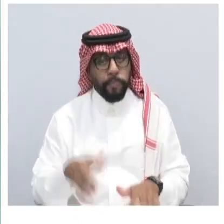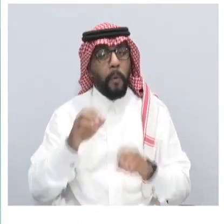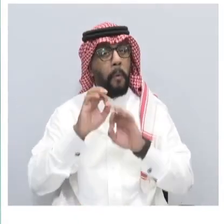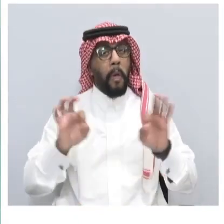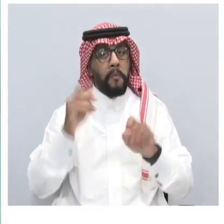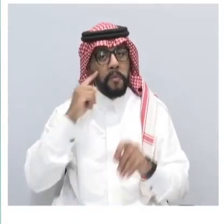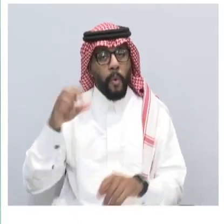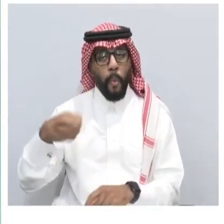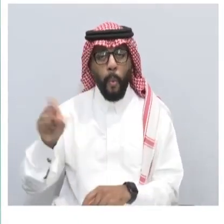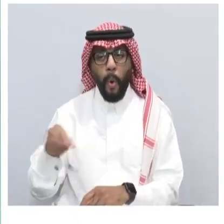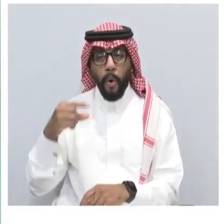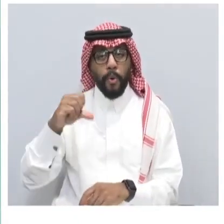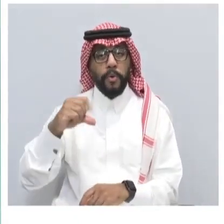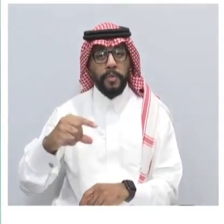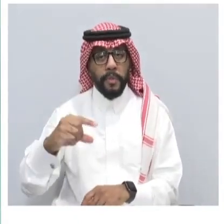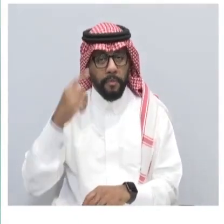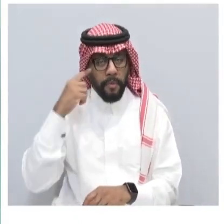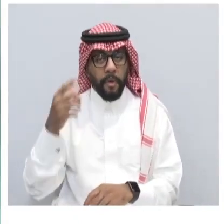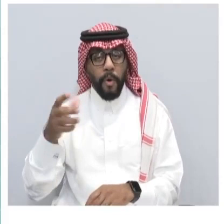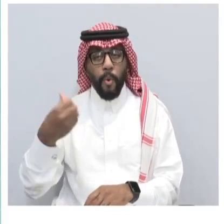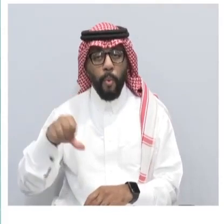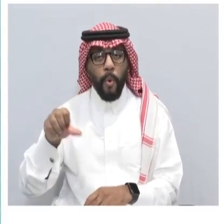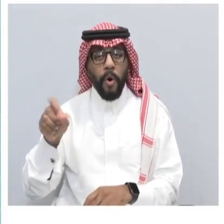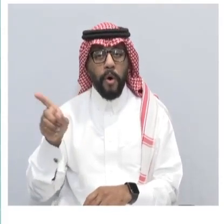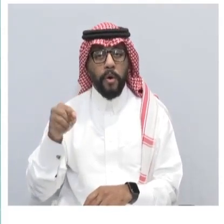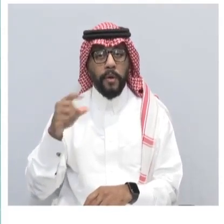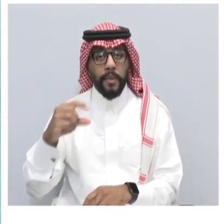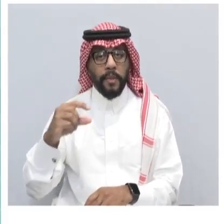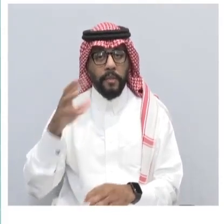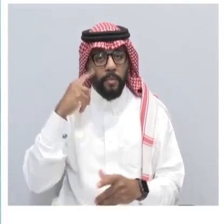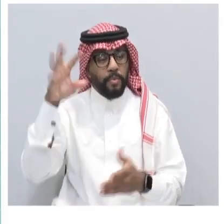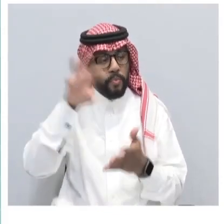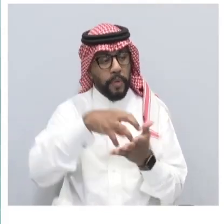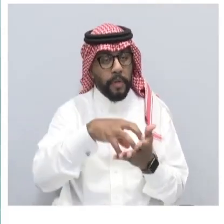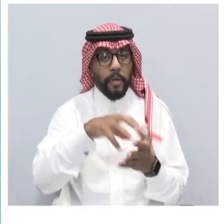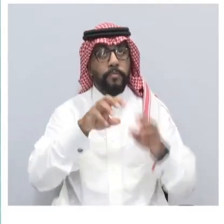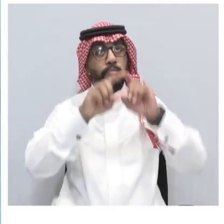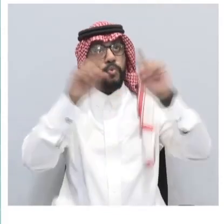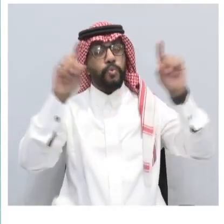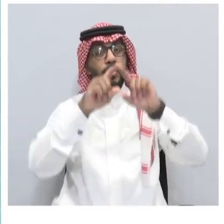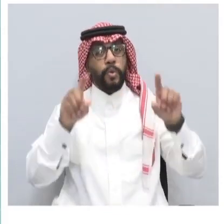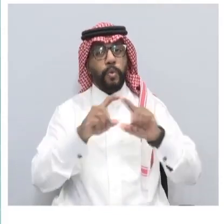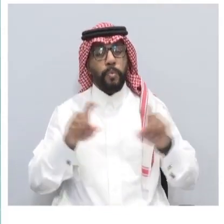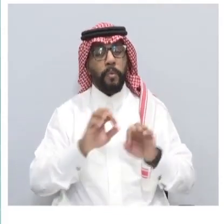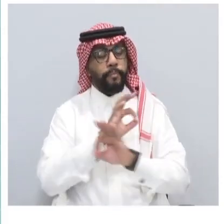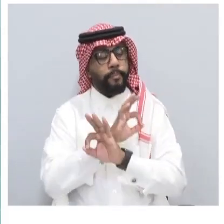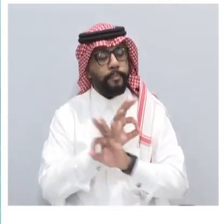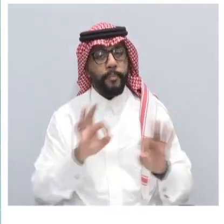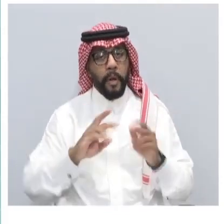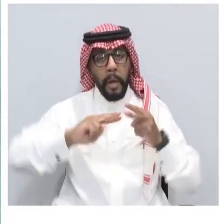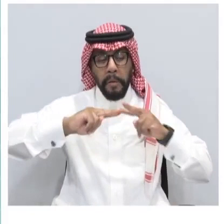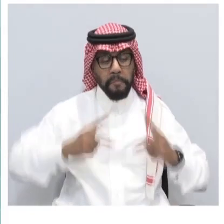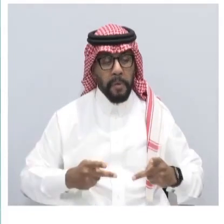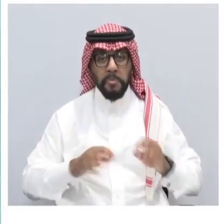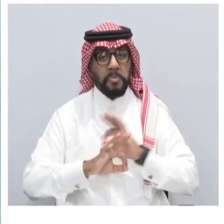تجد معظم خيارات تنسيق الفقره في علامه التبويب الشريط الرئيس هوم في مجموعه فقره برجراف وانماط